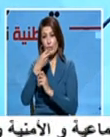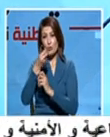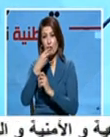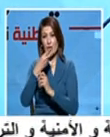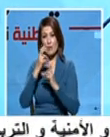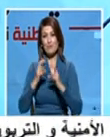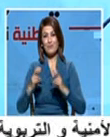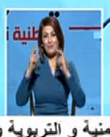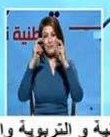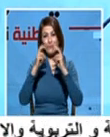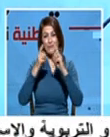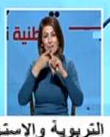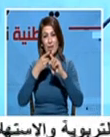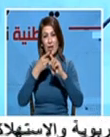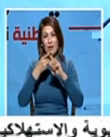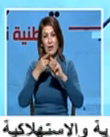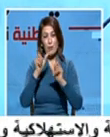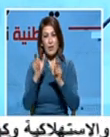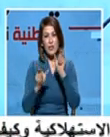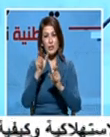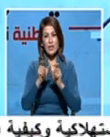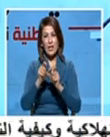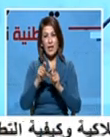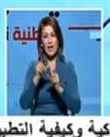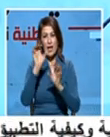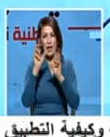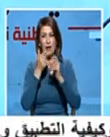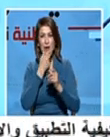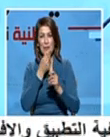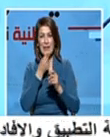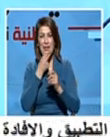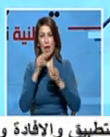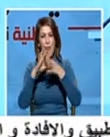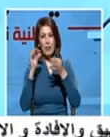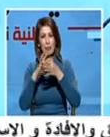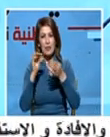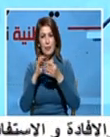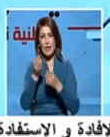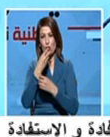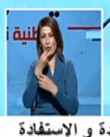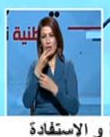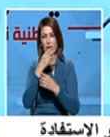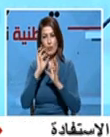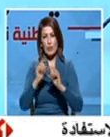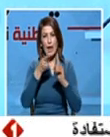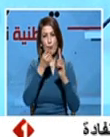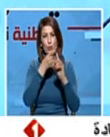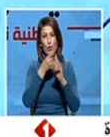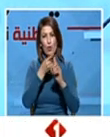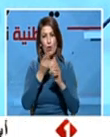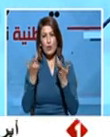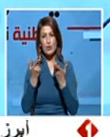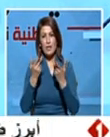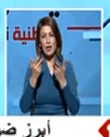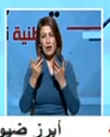في الكلوروكين أو ياخذوا في الهيدروكسيكلوروكين، بطلوا ما ياخذوهمش